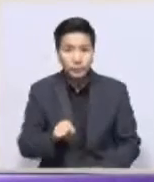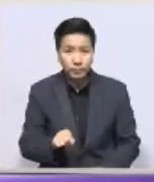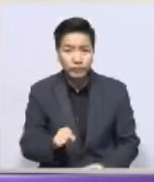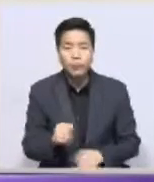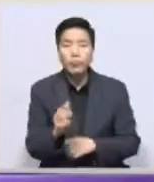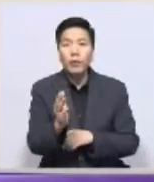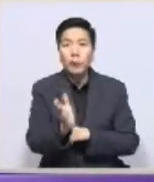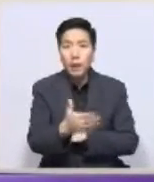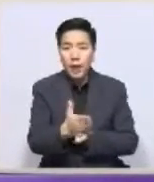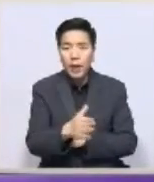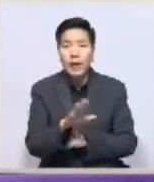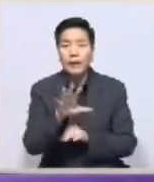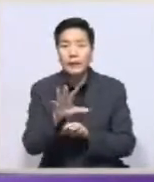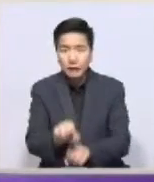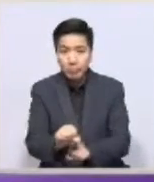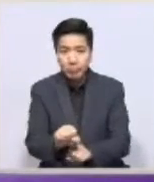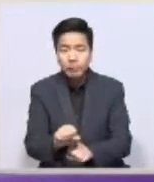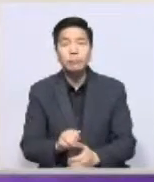การประมง